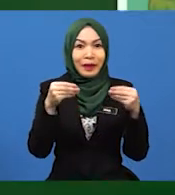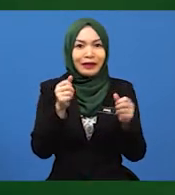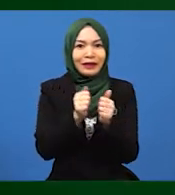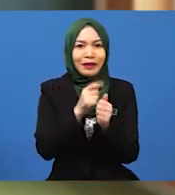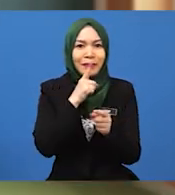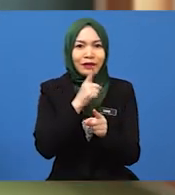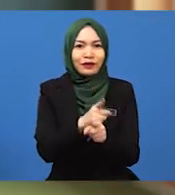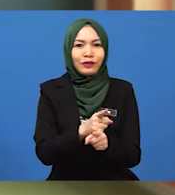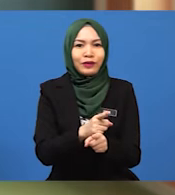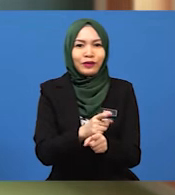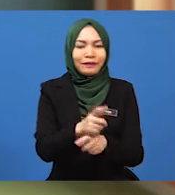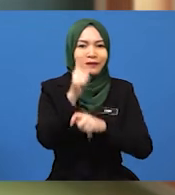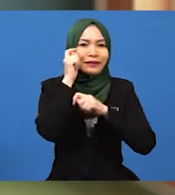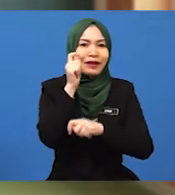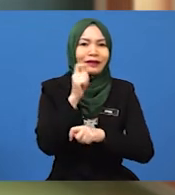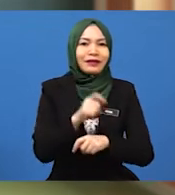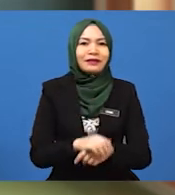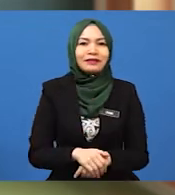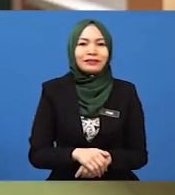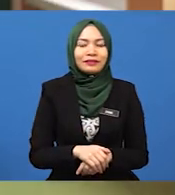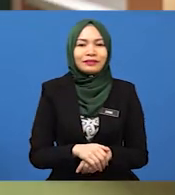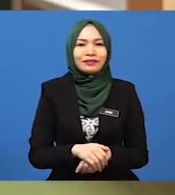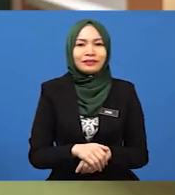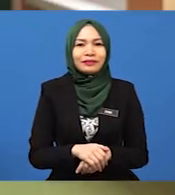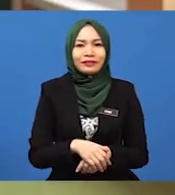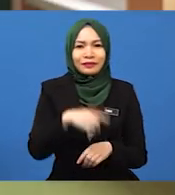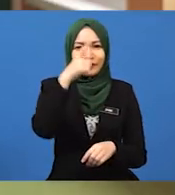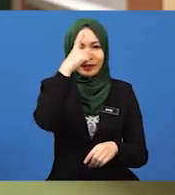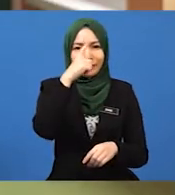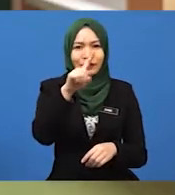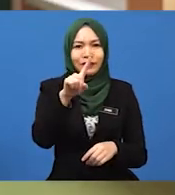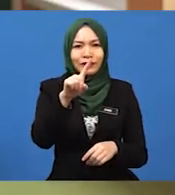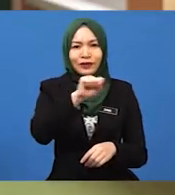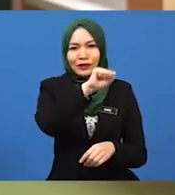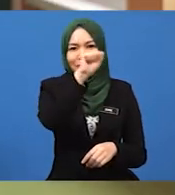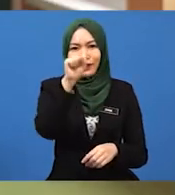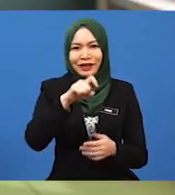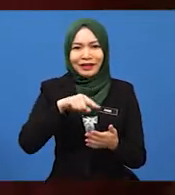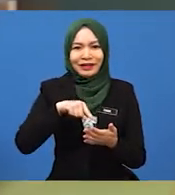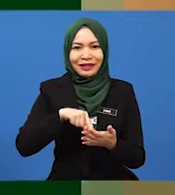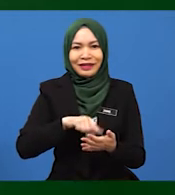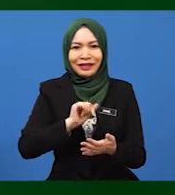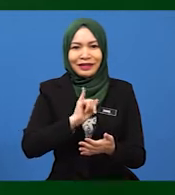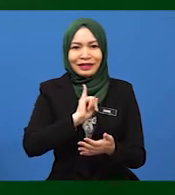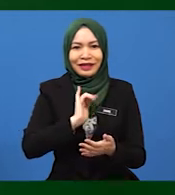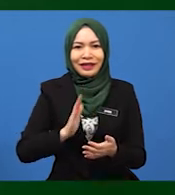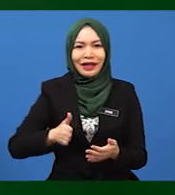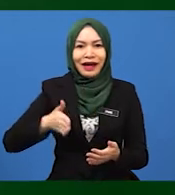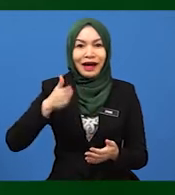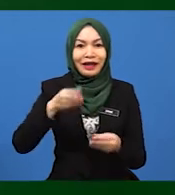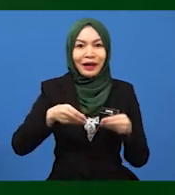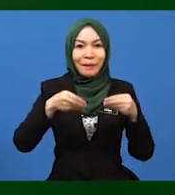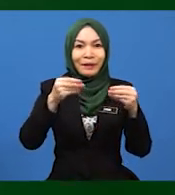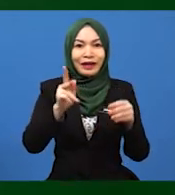tepat. Tahniah cikgu ucapkan. Untuk latihan pengukuhan ini, cikgu akan